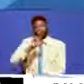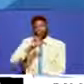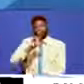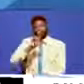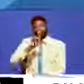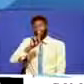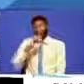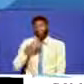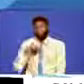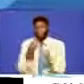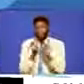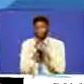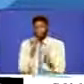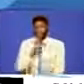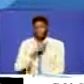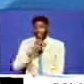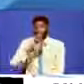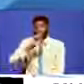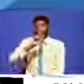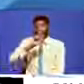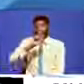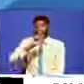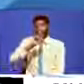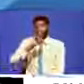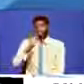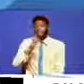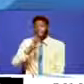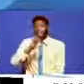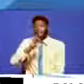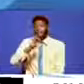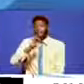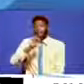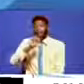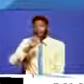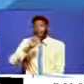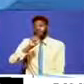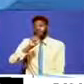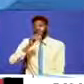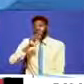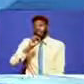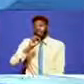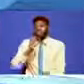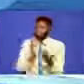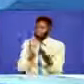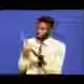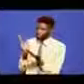Ramadhan na kukaribisha utizame hayo mastadi wa jadi.